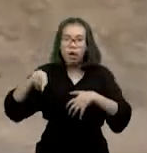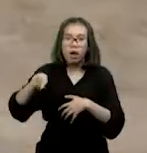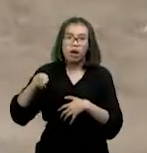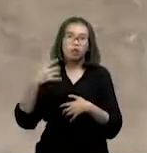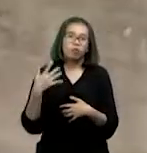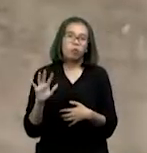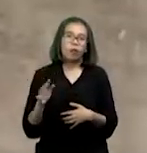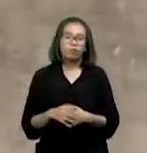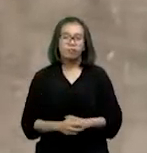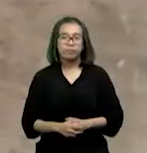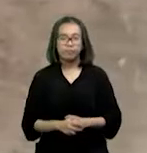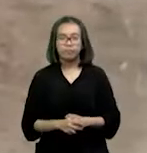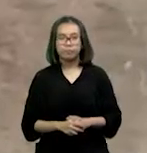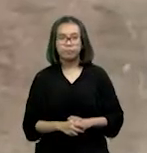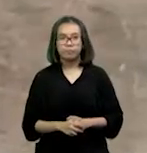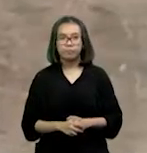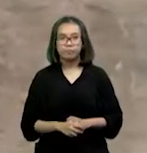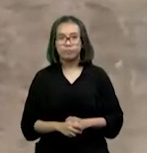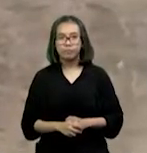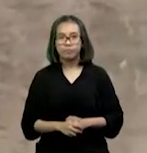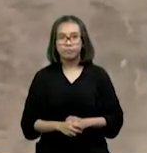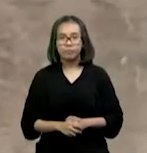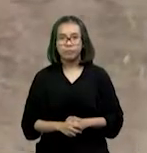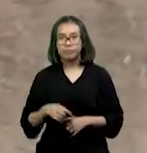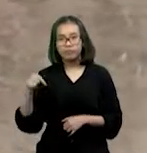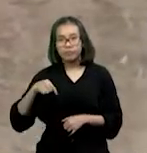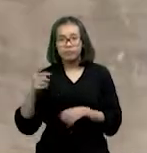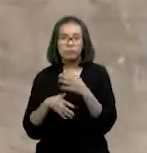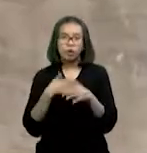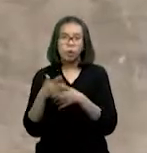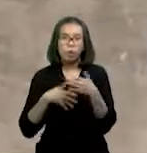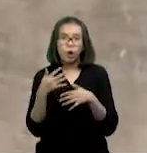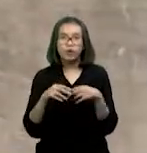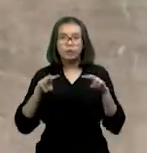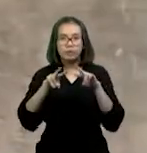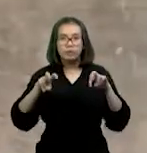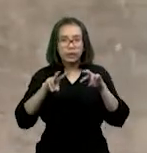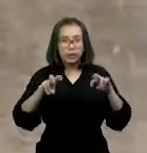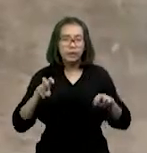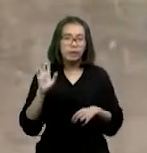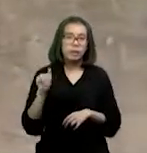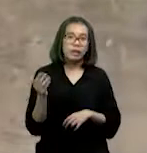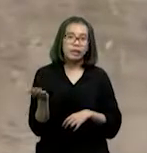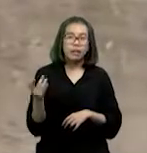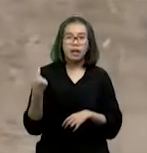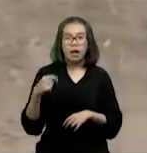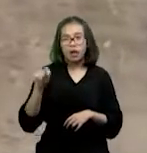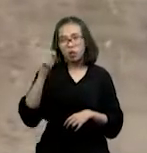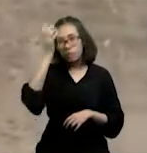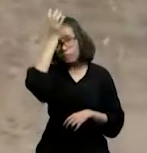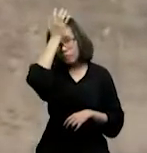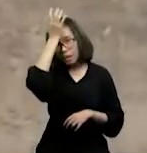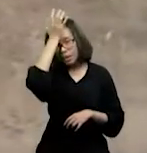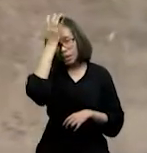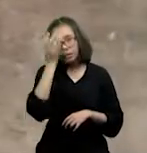tempat usaha. Nah, sampai saat ini juga sedang berlangsung pemeriksaan di kantor bupati. Nah,